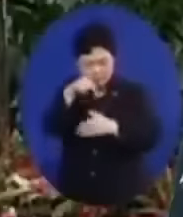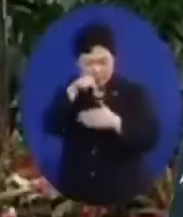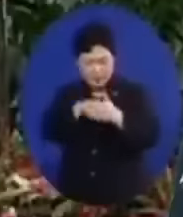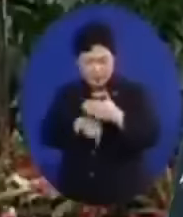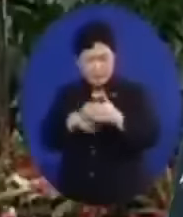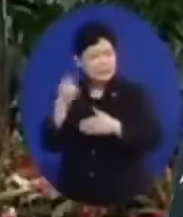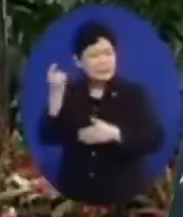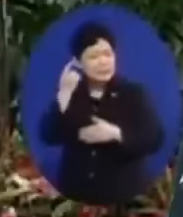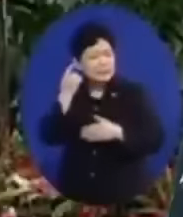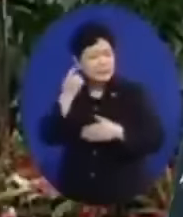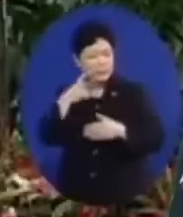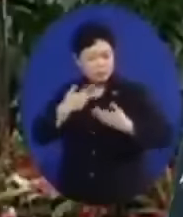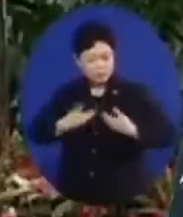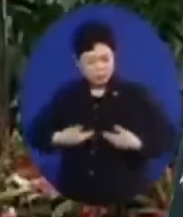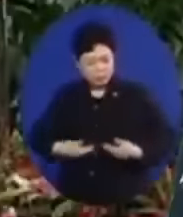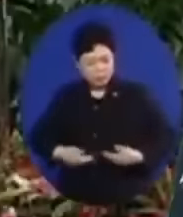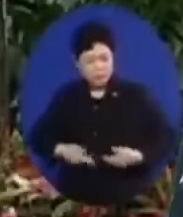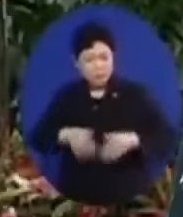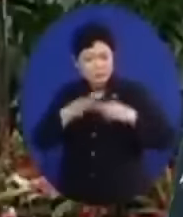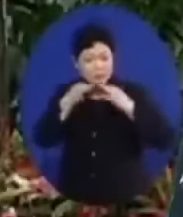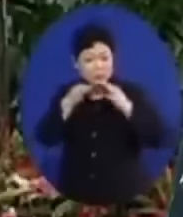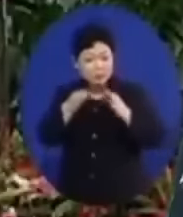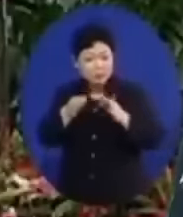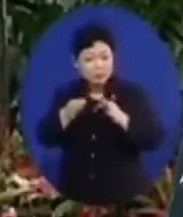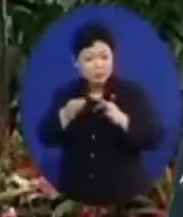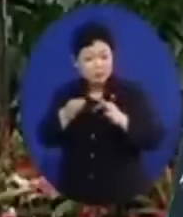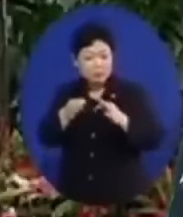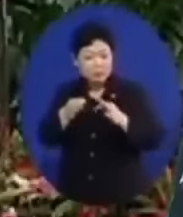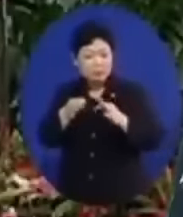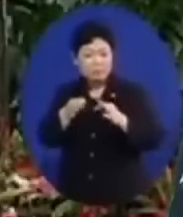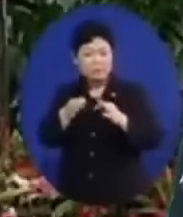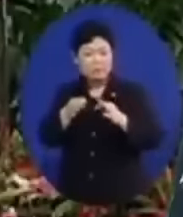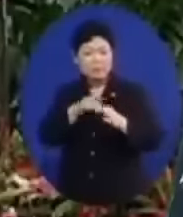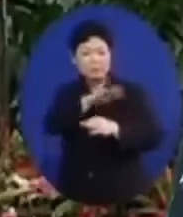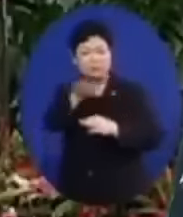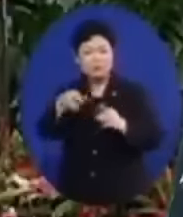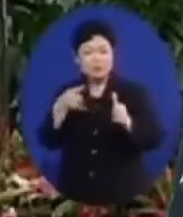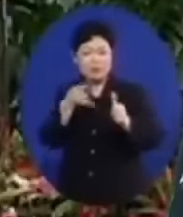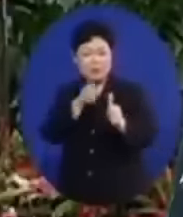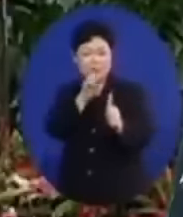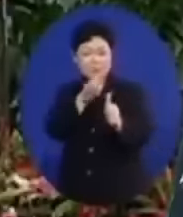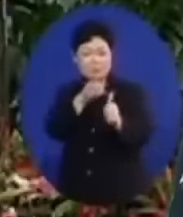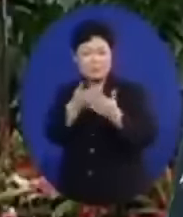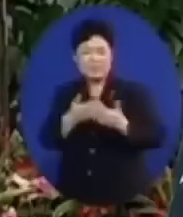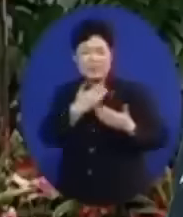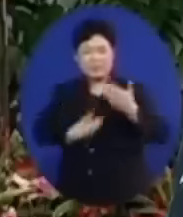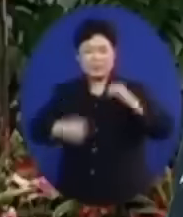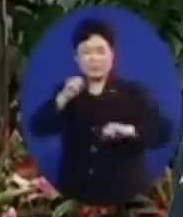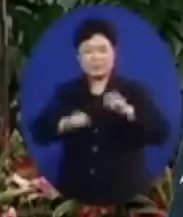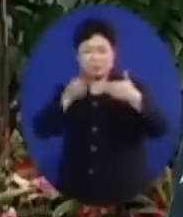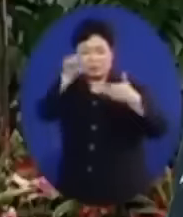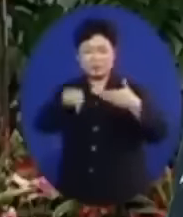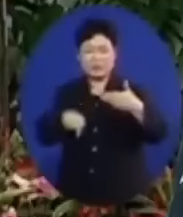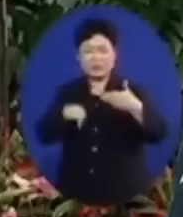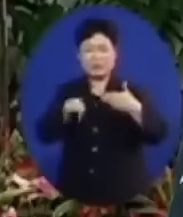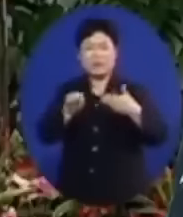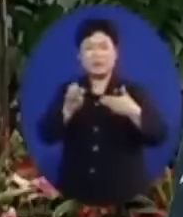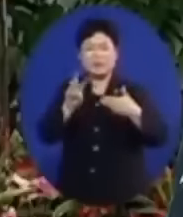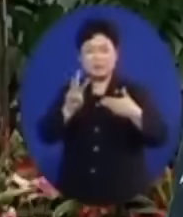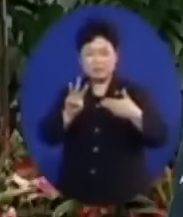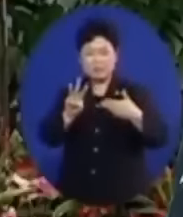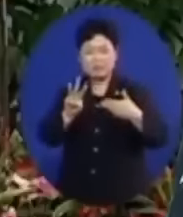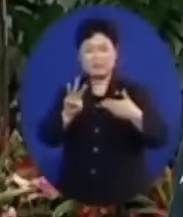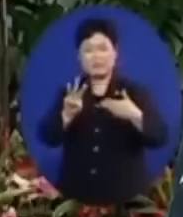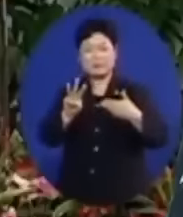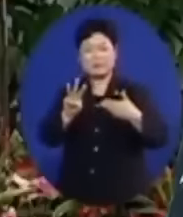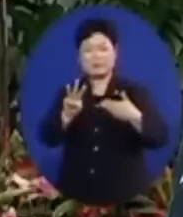음성으로 혹은 고요하고 잠잠한 목소리로 우리에게 말씀 줄 때 있습니다. 사도행전 9장 3절로 6절에 보면